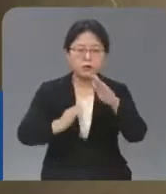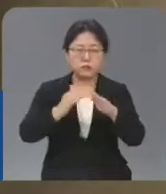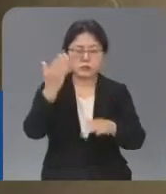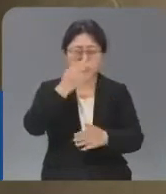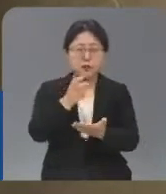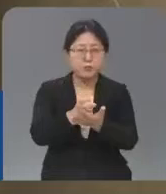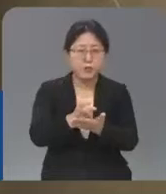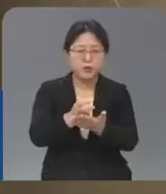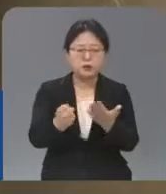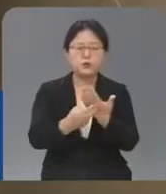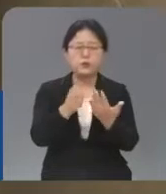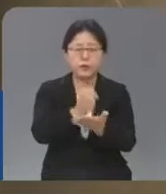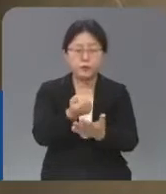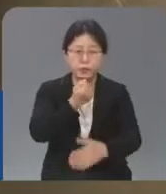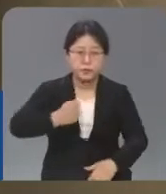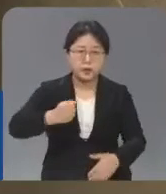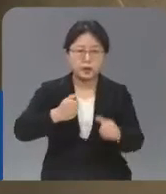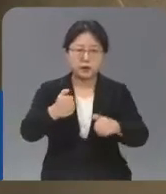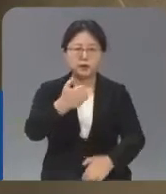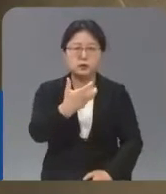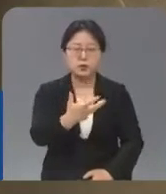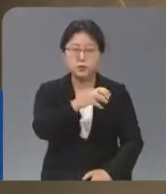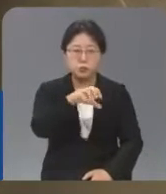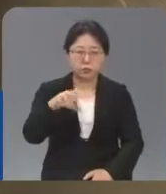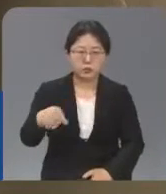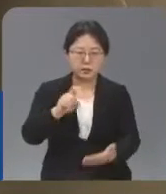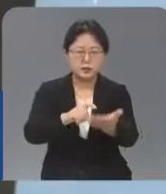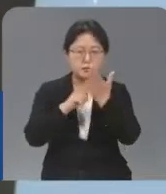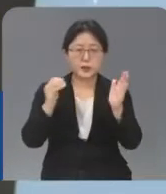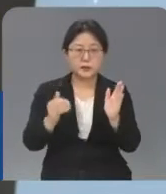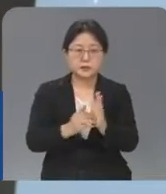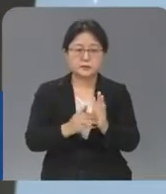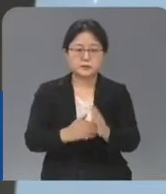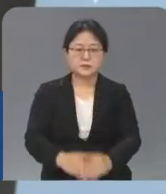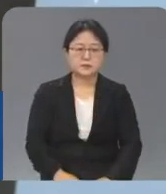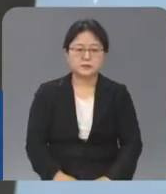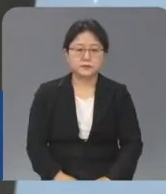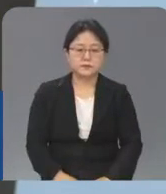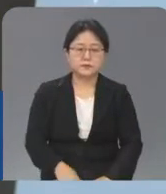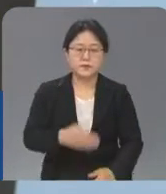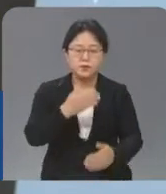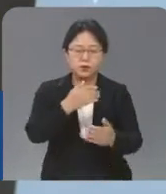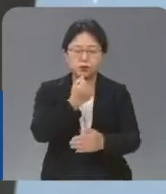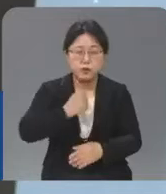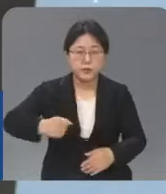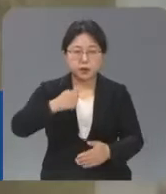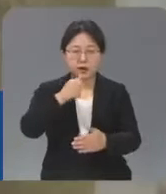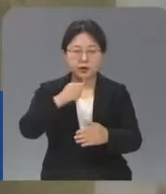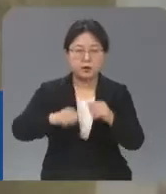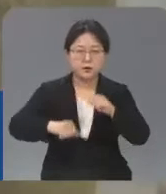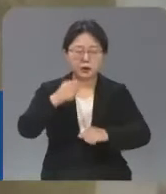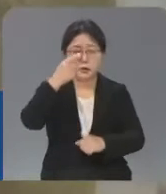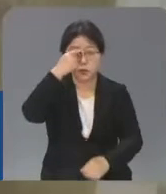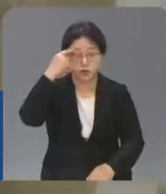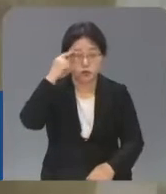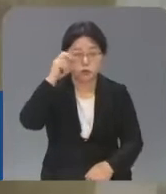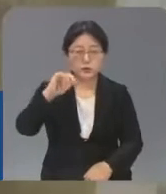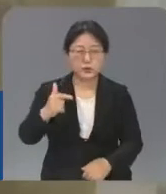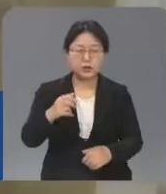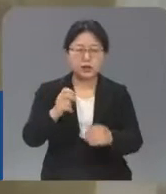무면허 시술업소 등 58곳이 무더기로 적발됐습니다. 광주시는 지난달 12일부터 5개 자치구와